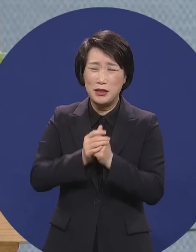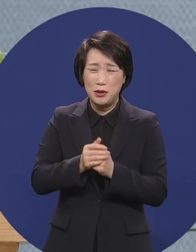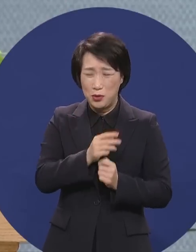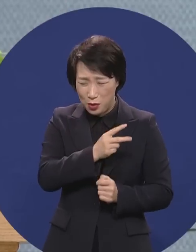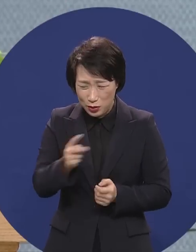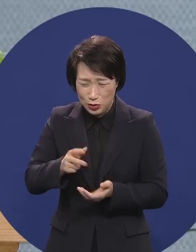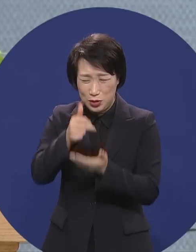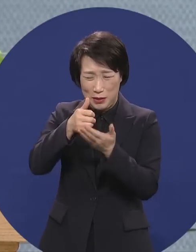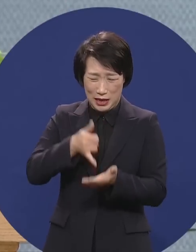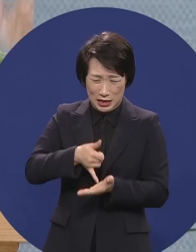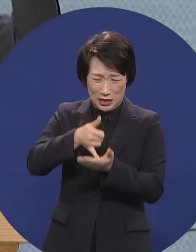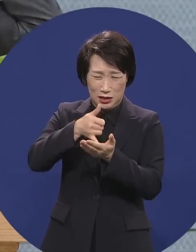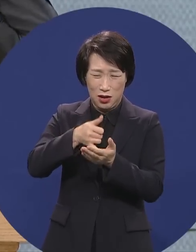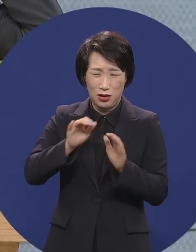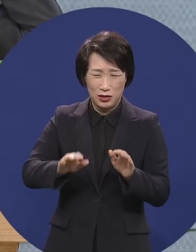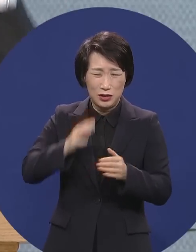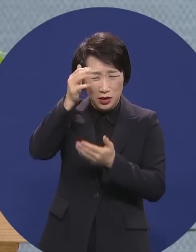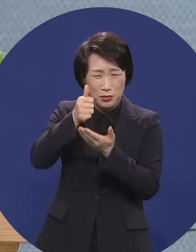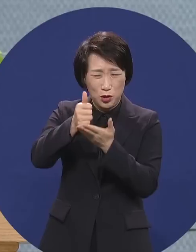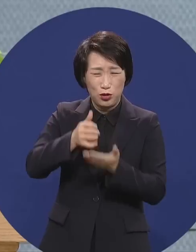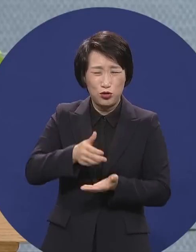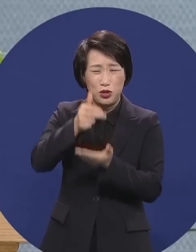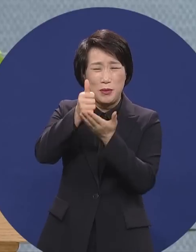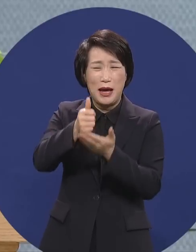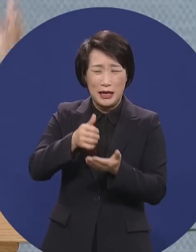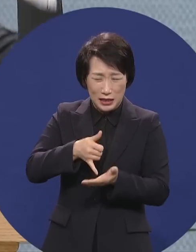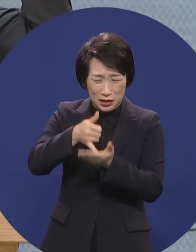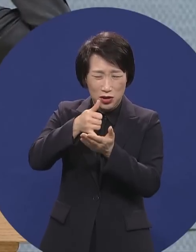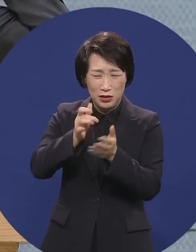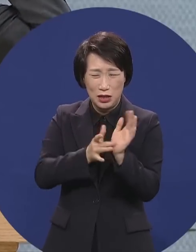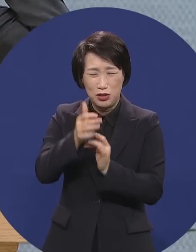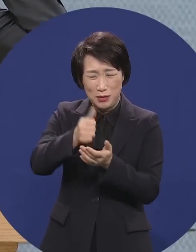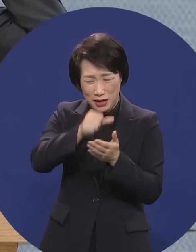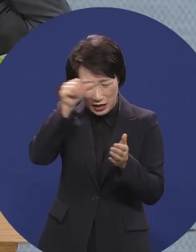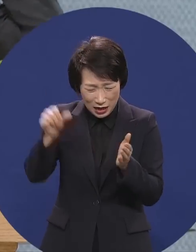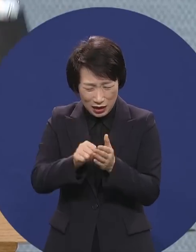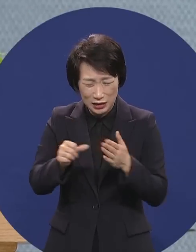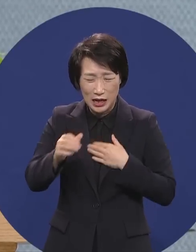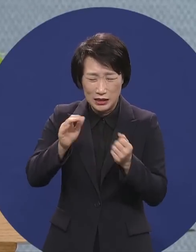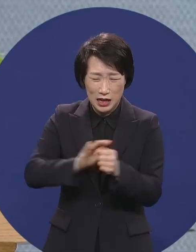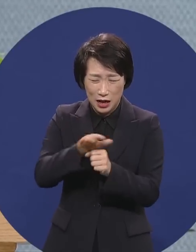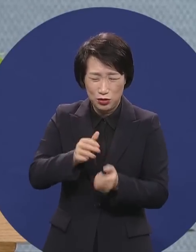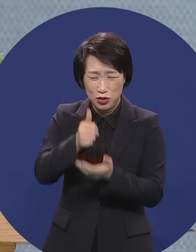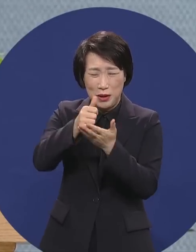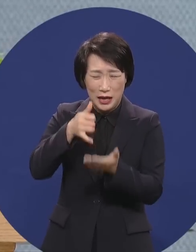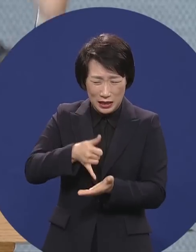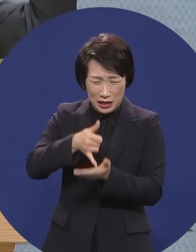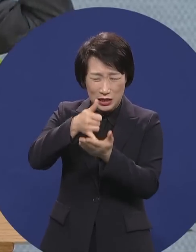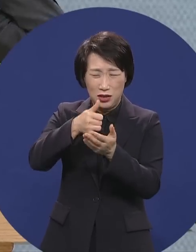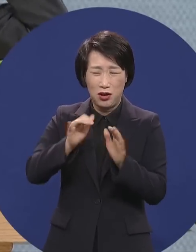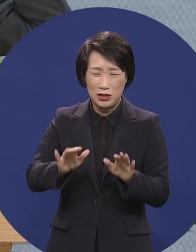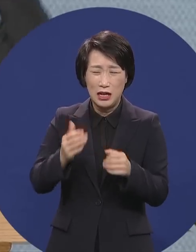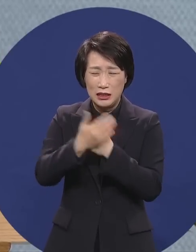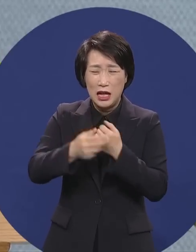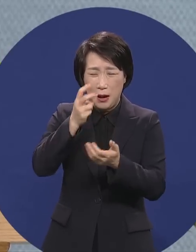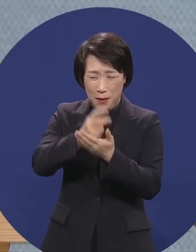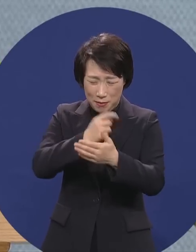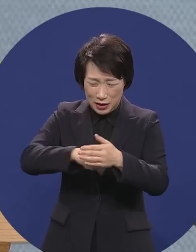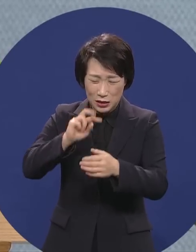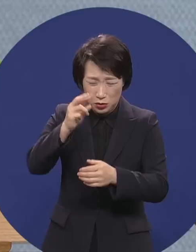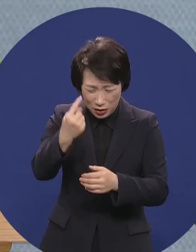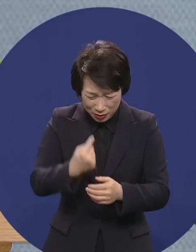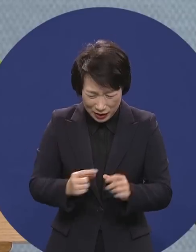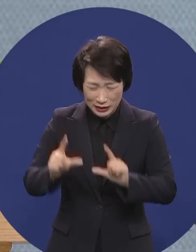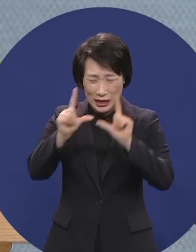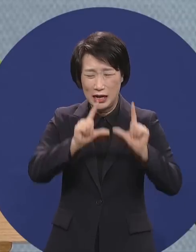주님의 인격입니다. 성령도 주님의 인격입니다. 예수님의 생애도 날 사랑하신 인격입니다. 은혜의 법 안에 돌아와